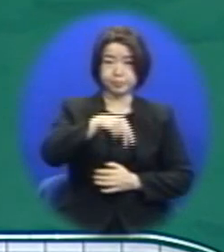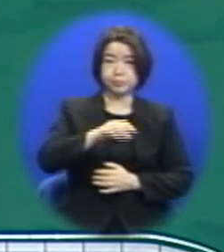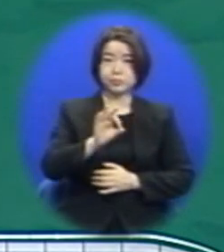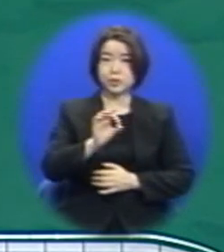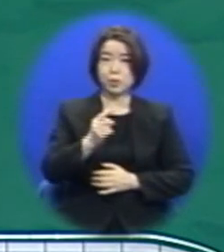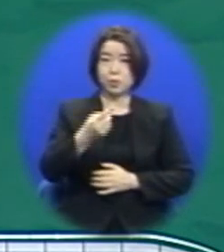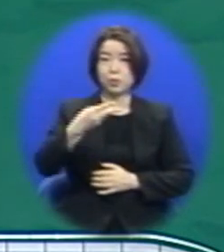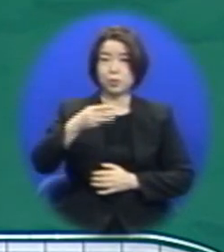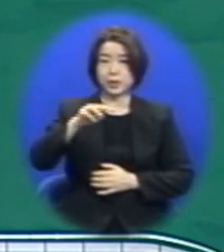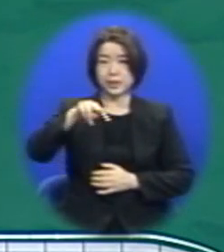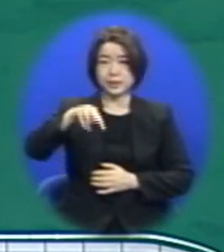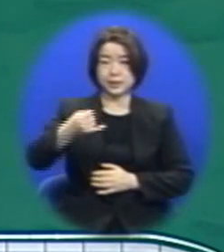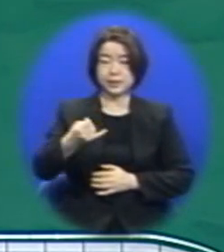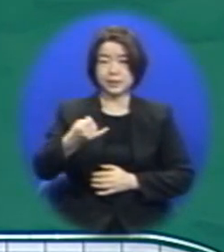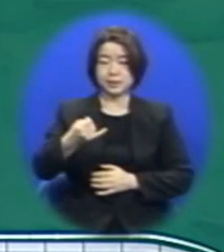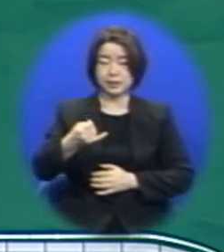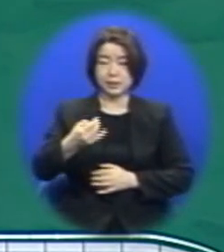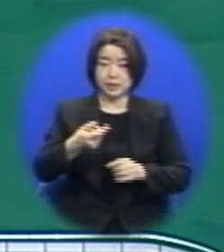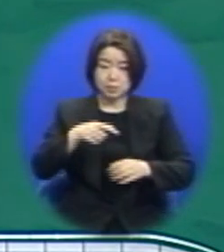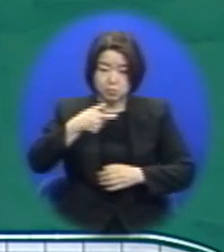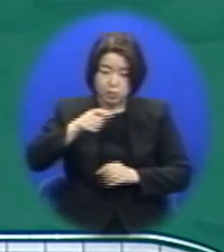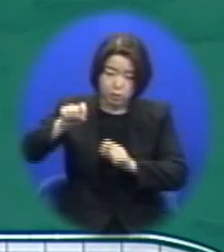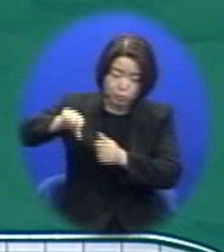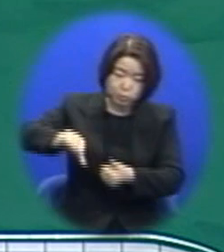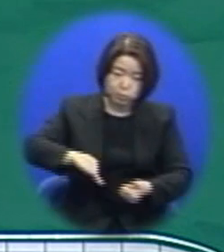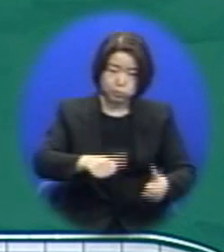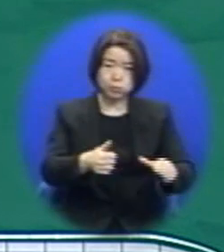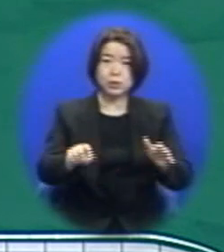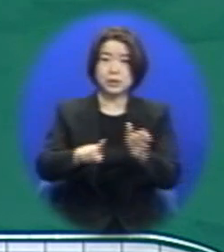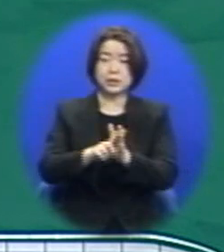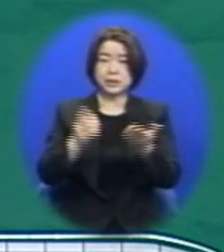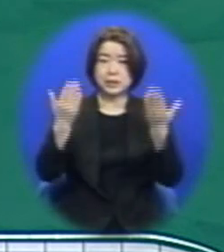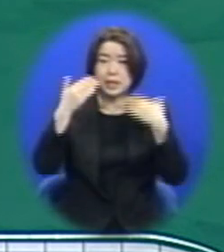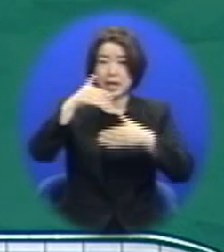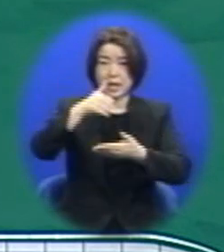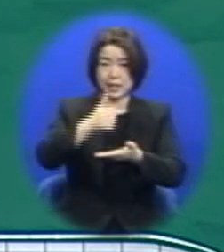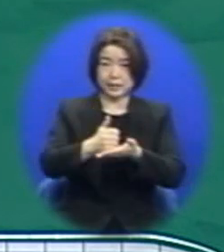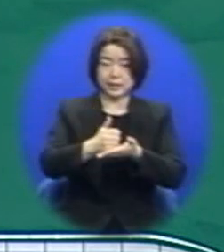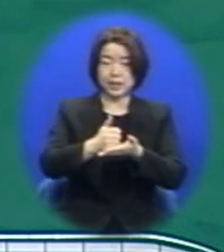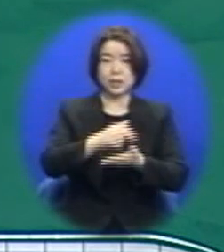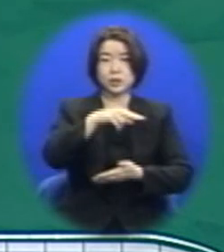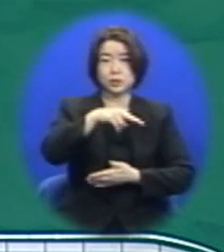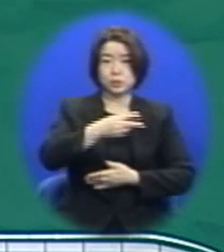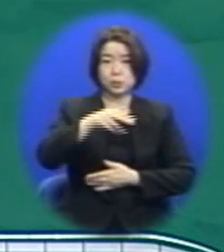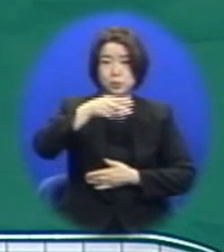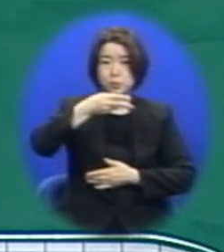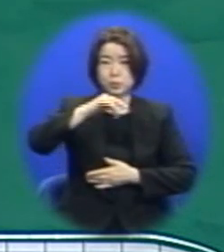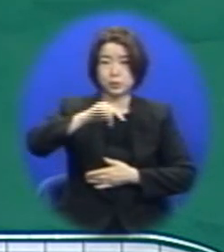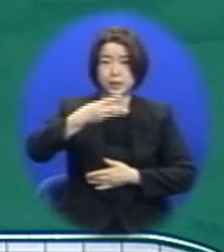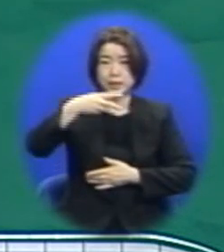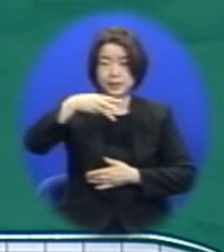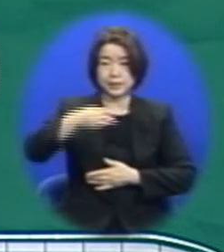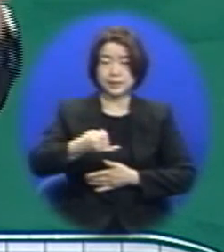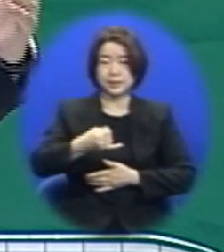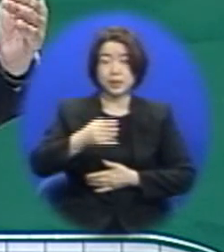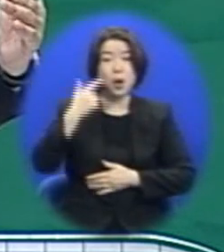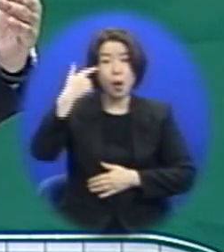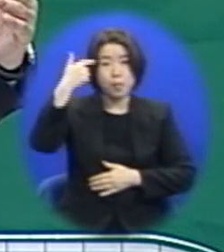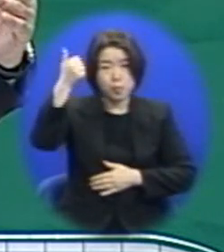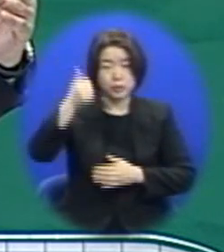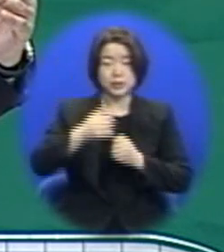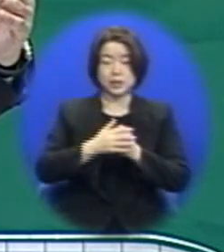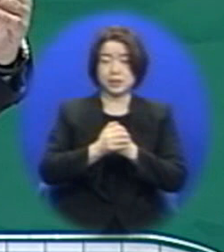침례교 신학교 학장이었던 로렌드 리벨 목사님이 어릴 때 프랑스